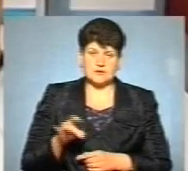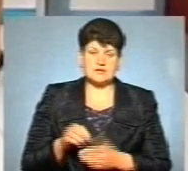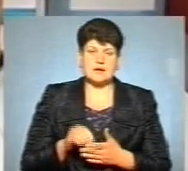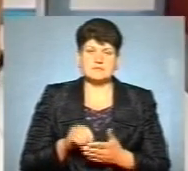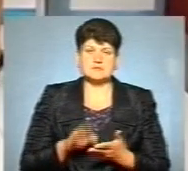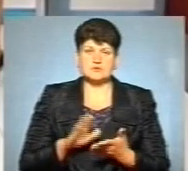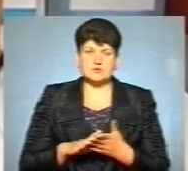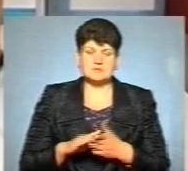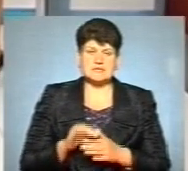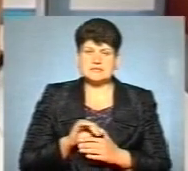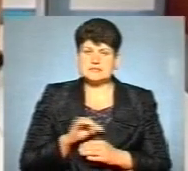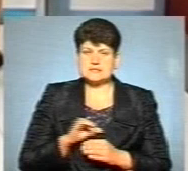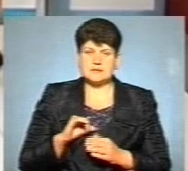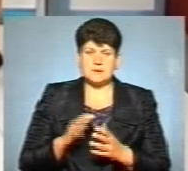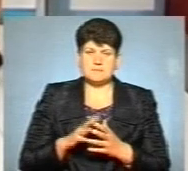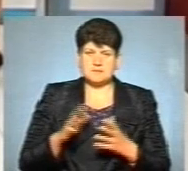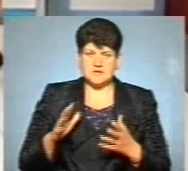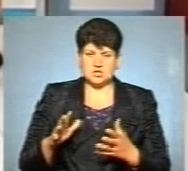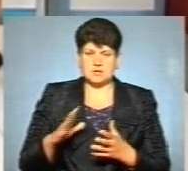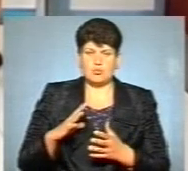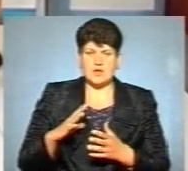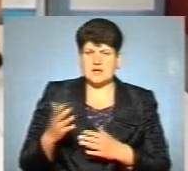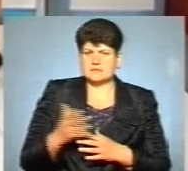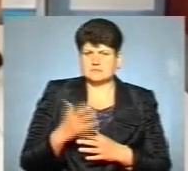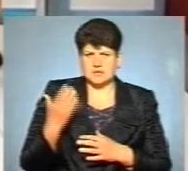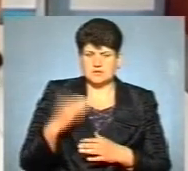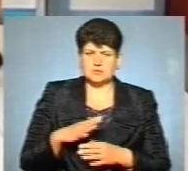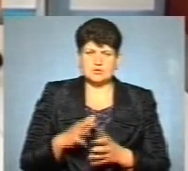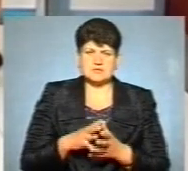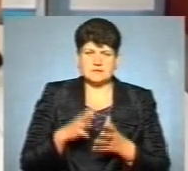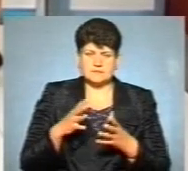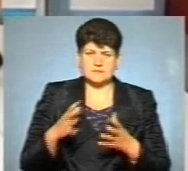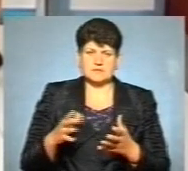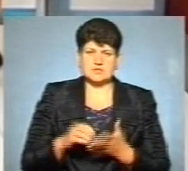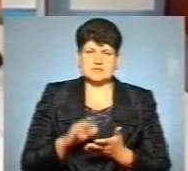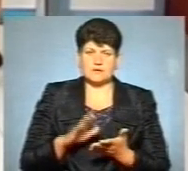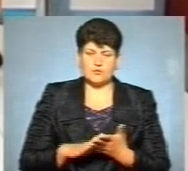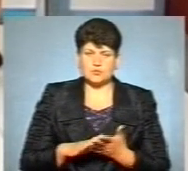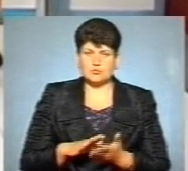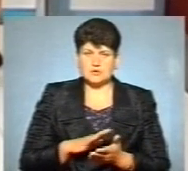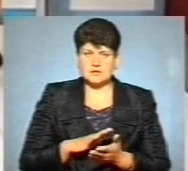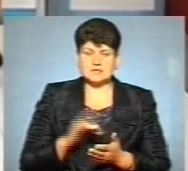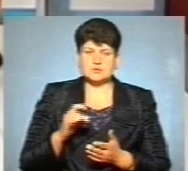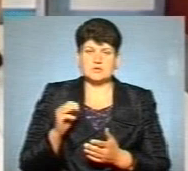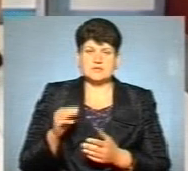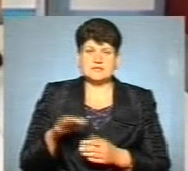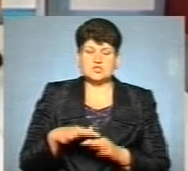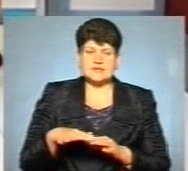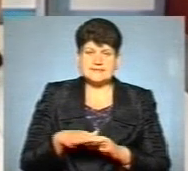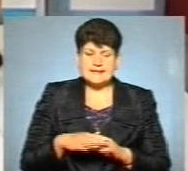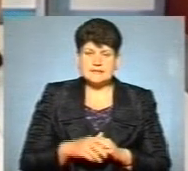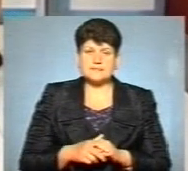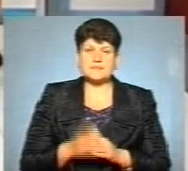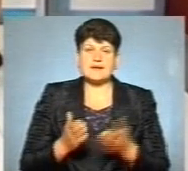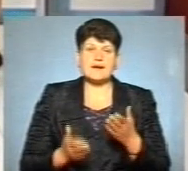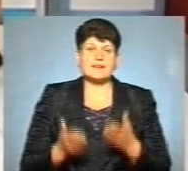найвища захворюваність, вірніше, зареєстрована була як в абсолютних цифрах, так і в показниках на 100 тисяч населення в інтенсивних,